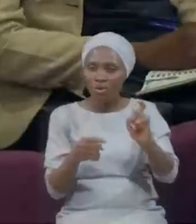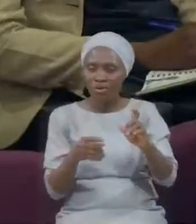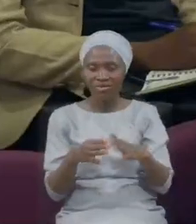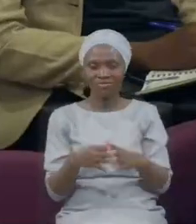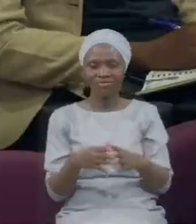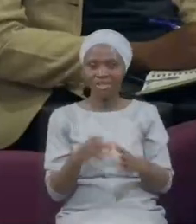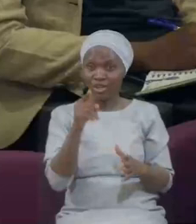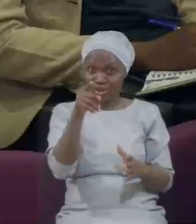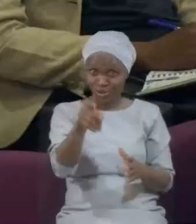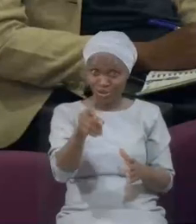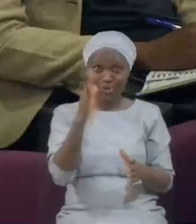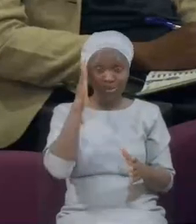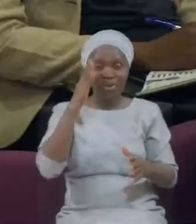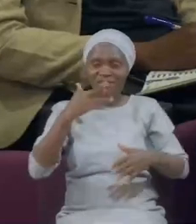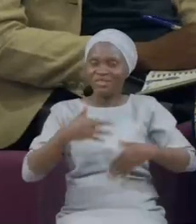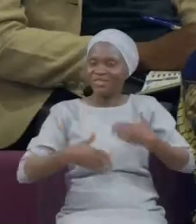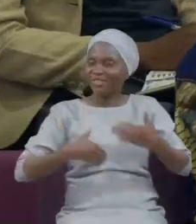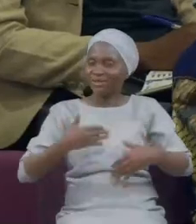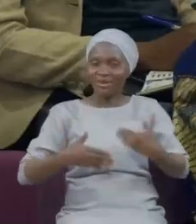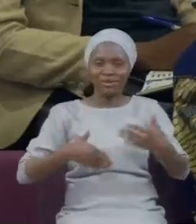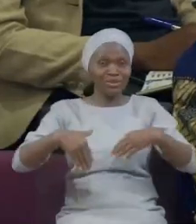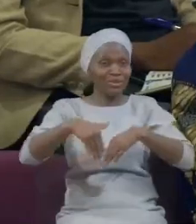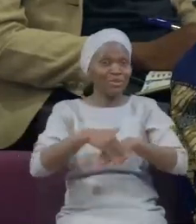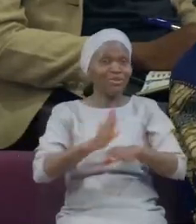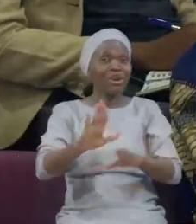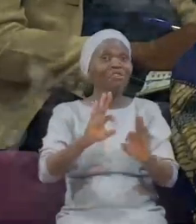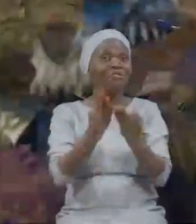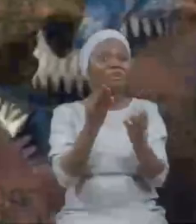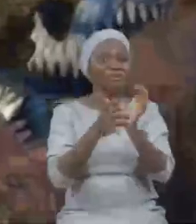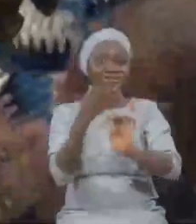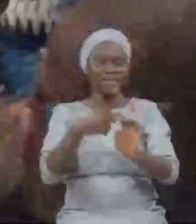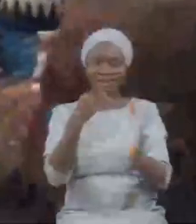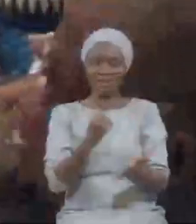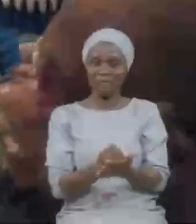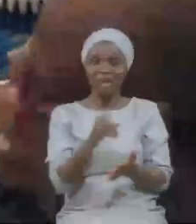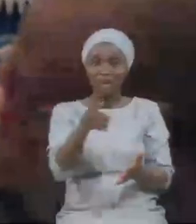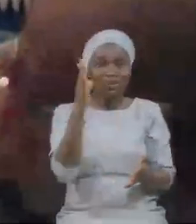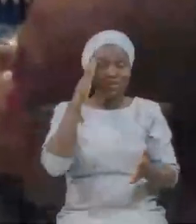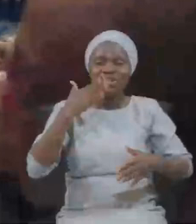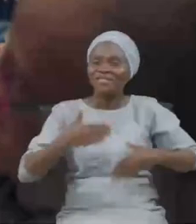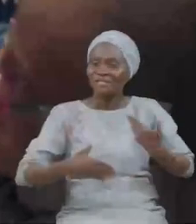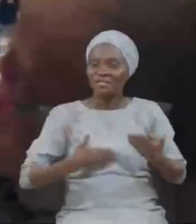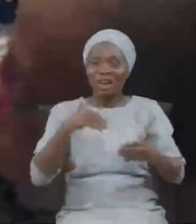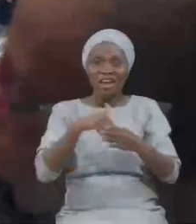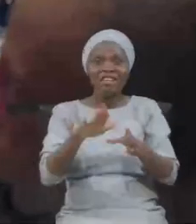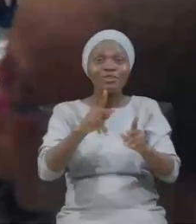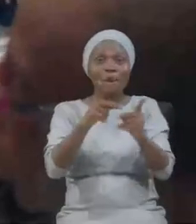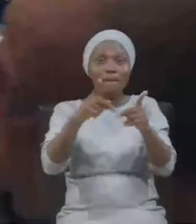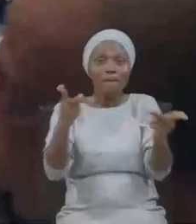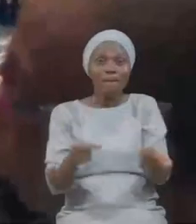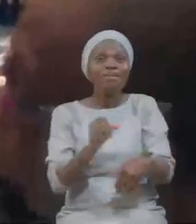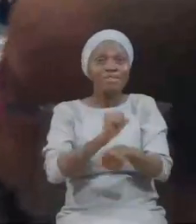accompli? Vous allez vous réjouir de votre famille. Vous allez vous réjouir de votre lieu de travail.